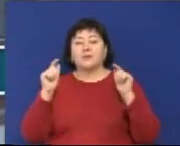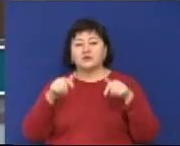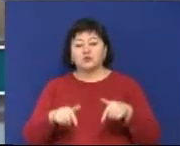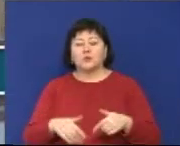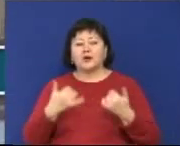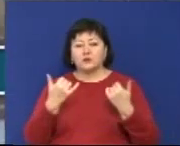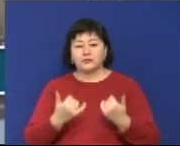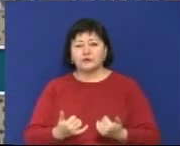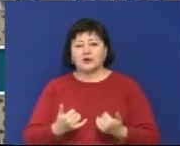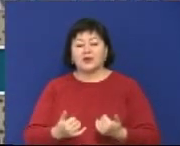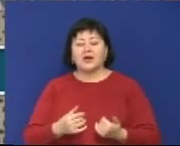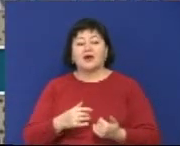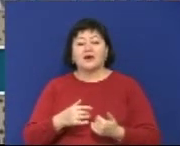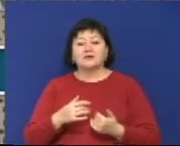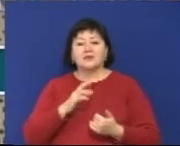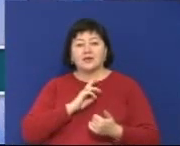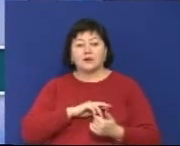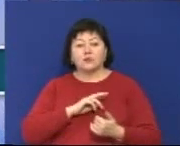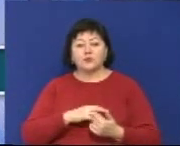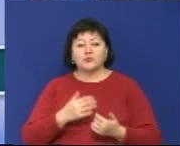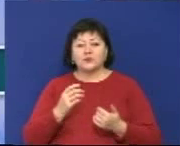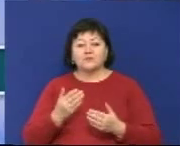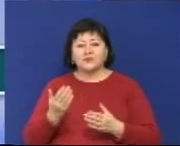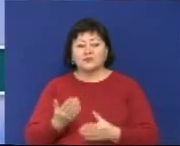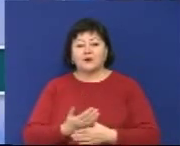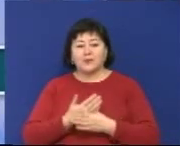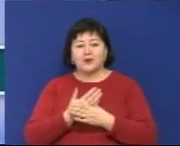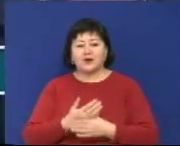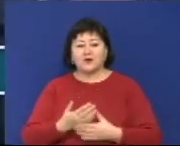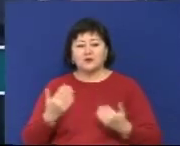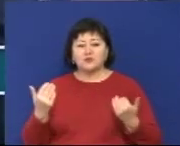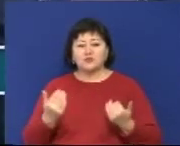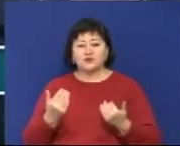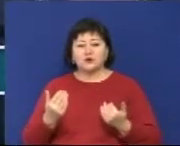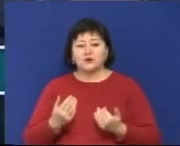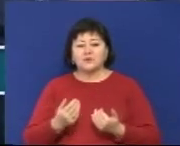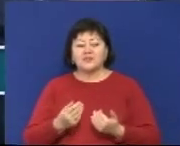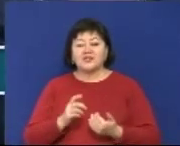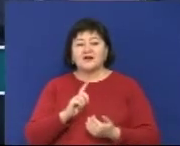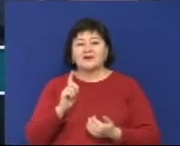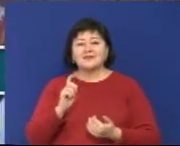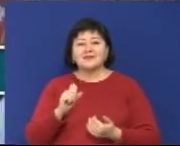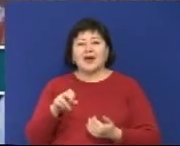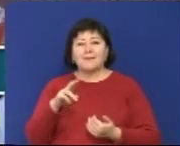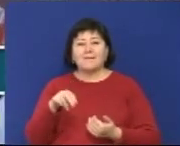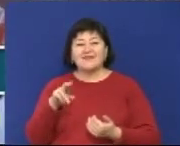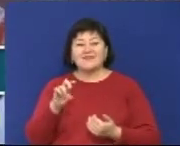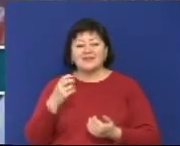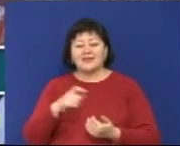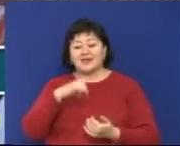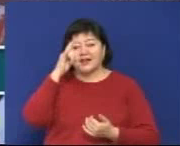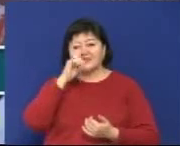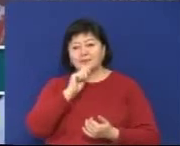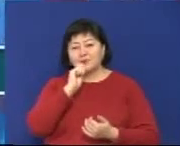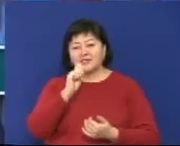Вклад в развитие Туркестана вносят все регионы нашей страны, а также национальные компании и бизнес. К примеру, Западно-Казахстанская область подарит городу